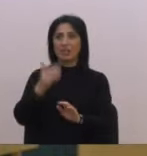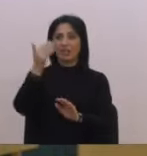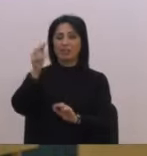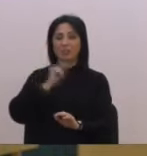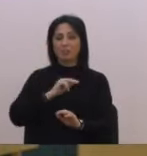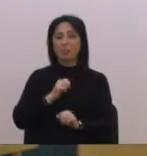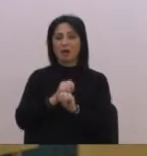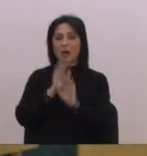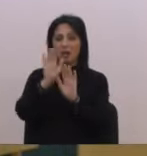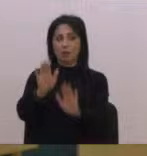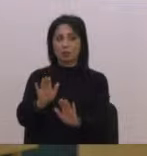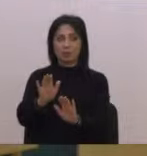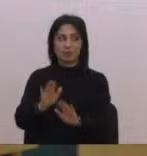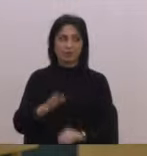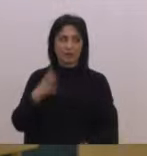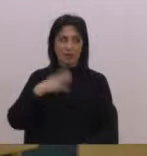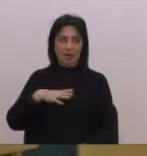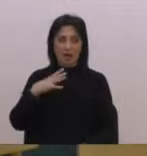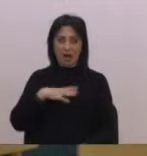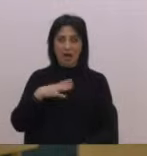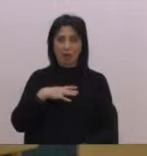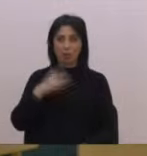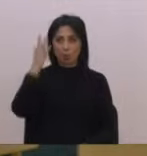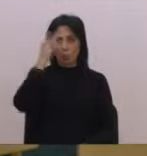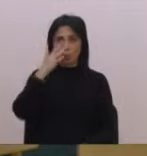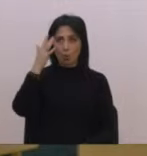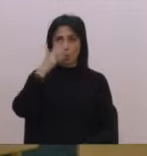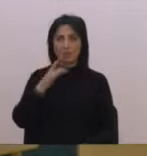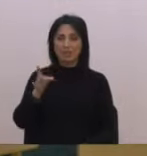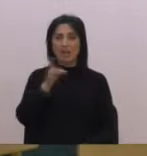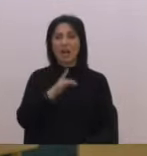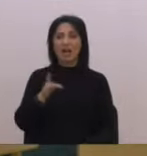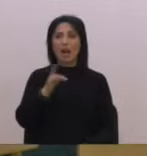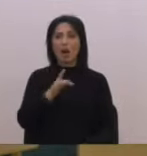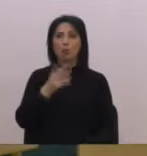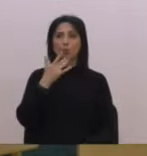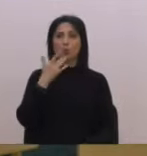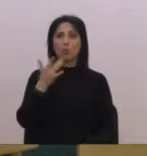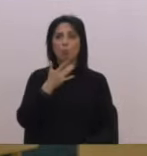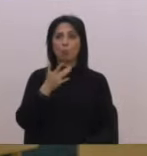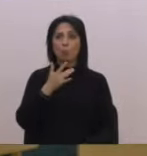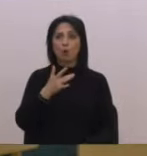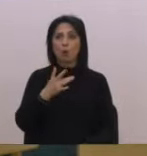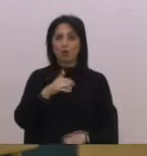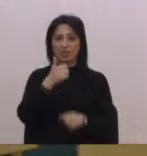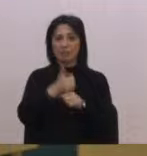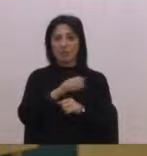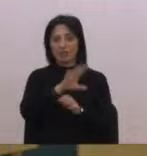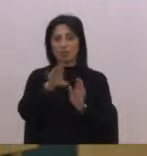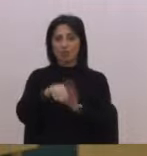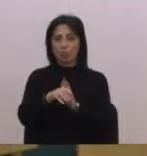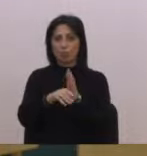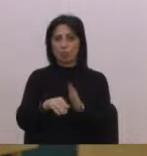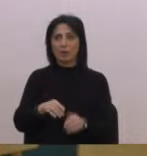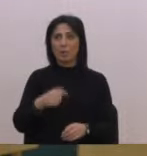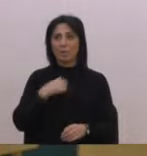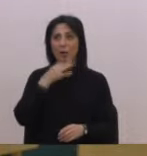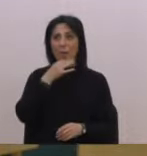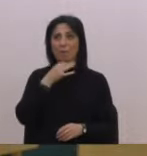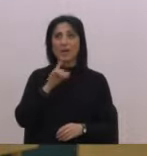უწყებამ გააკეთოს ქართული ოცნების რაიონული პოლიტიკური ბედაურების ჩართულობით. Მე